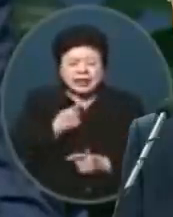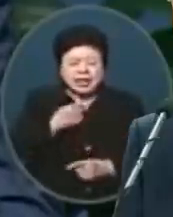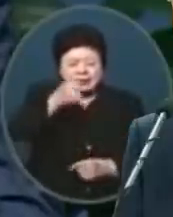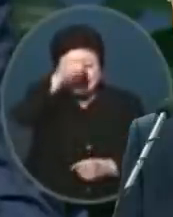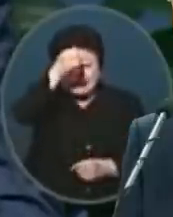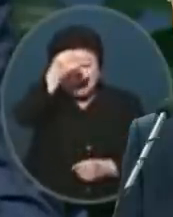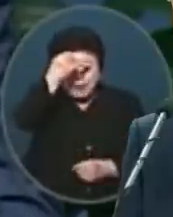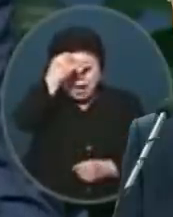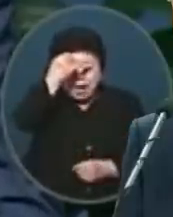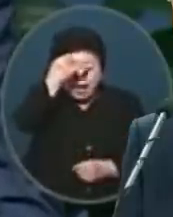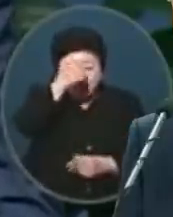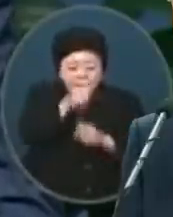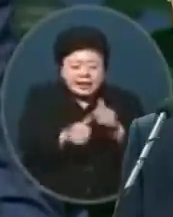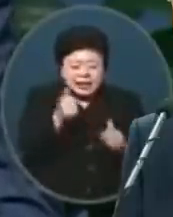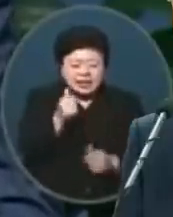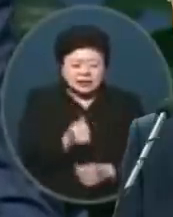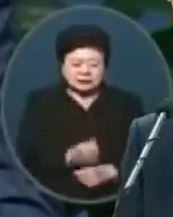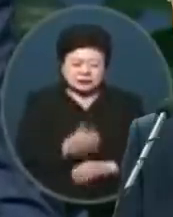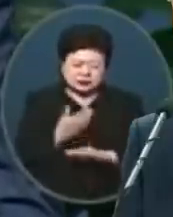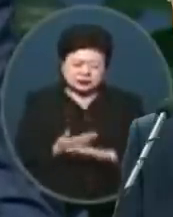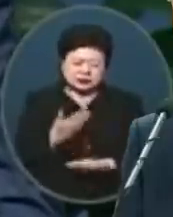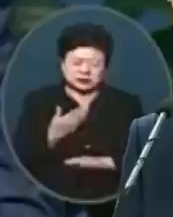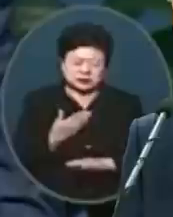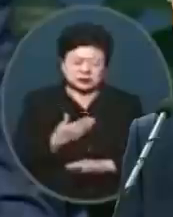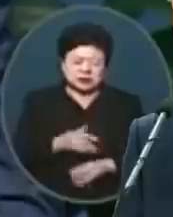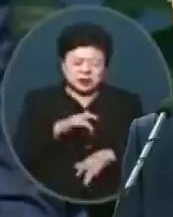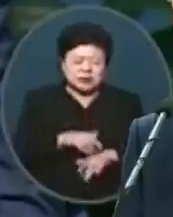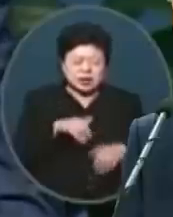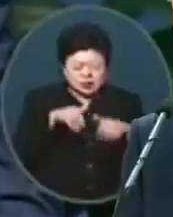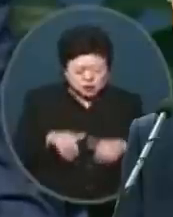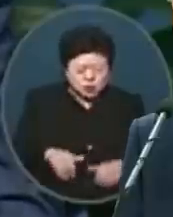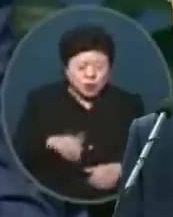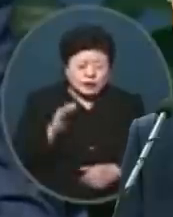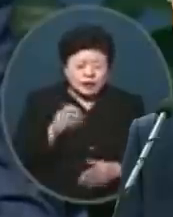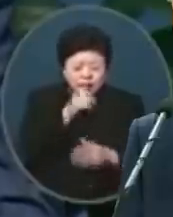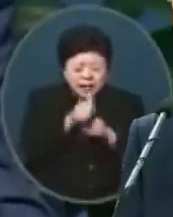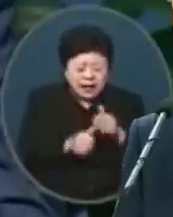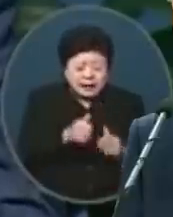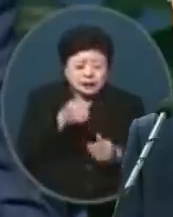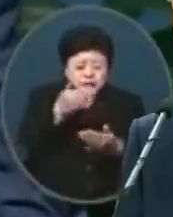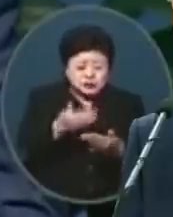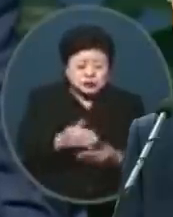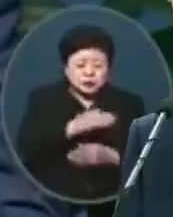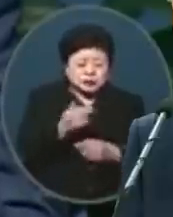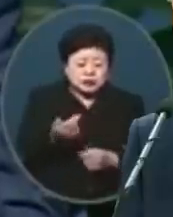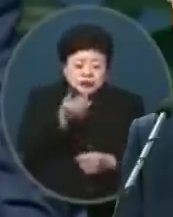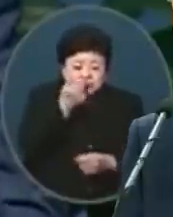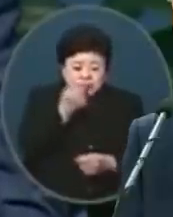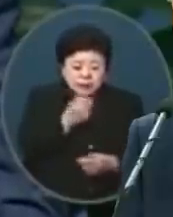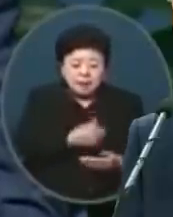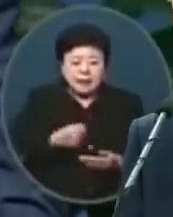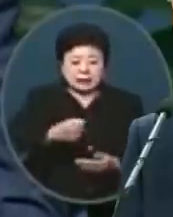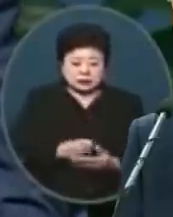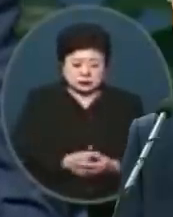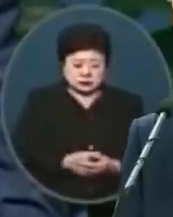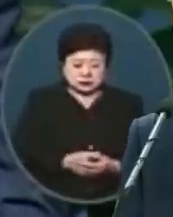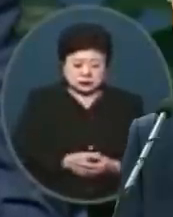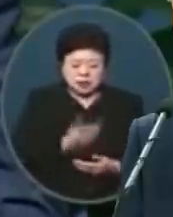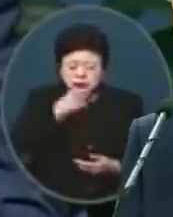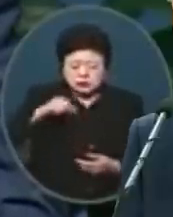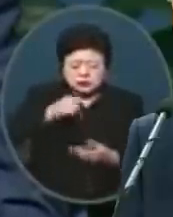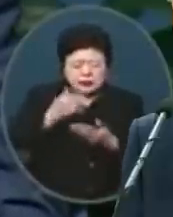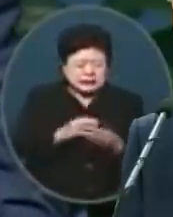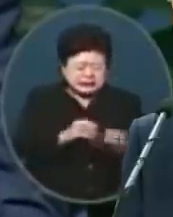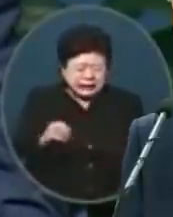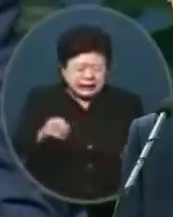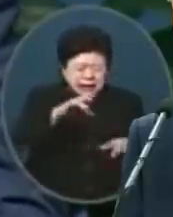아담과 하와는 하나님을 등지고 마귀의 종이 되어 하나님께서 주신 모든 생명을 다 빼앗기고 저주받은